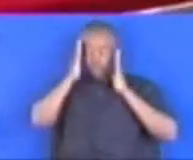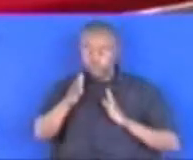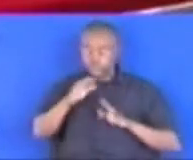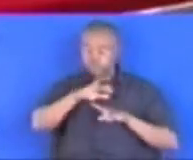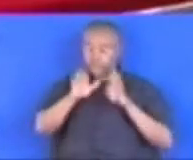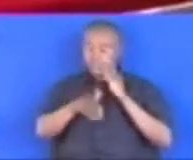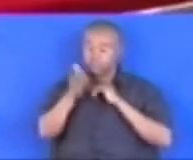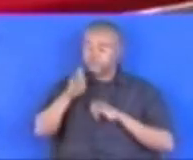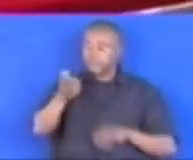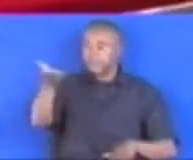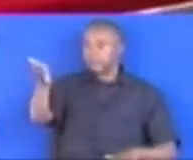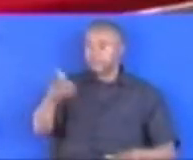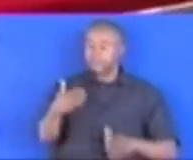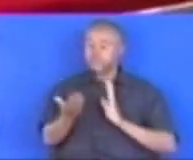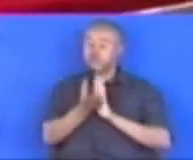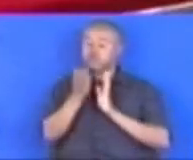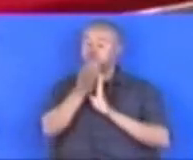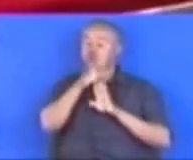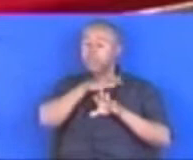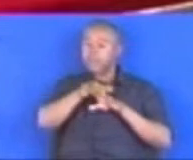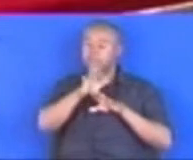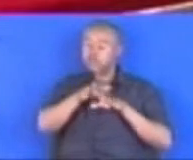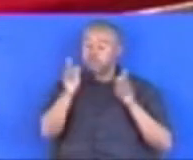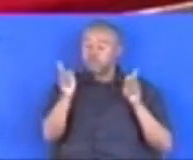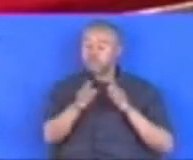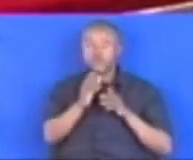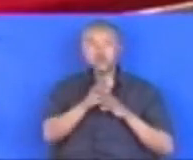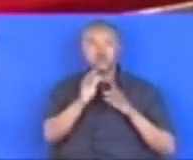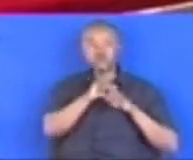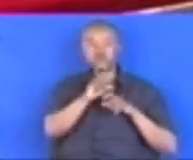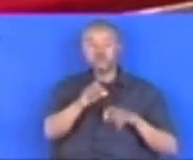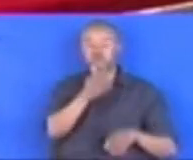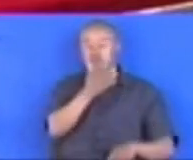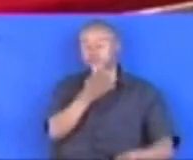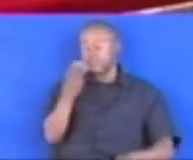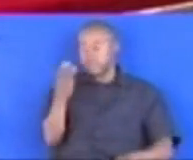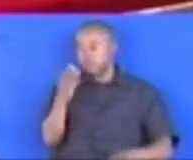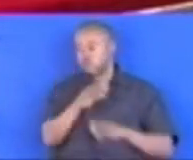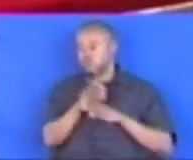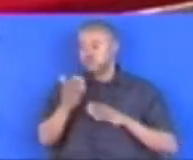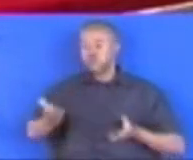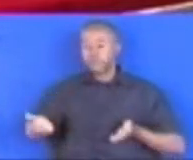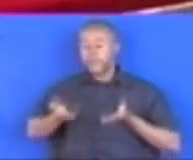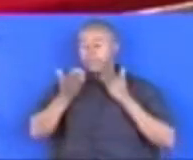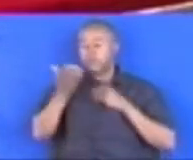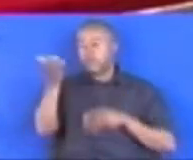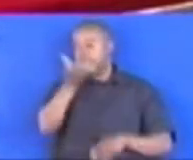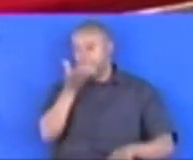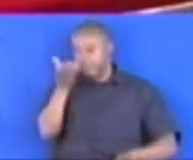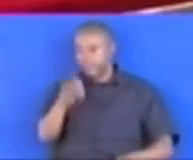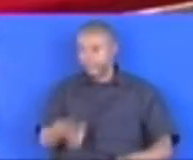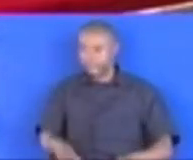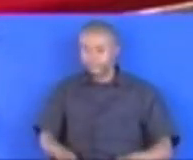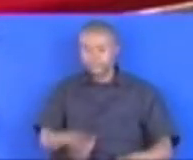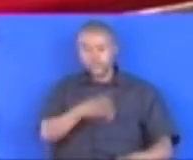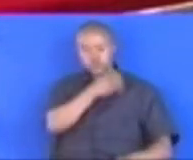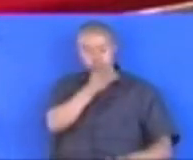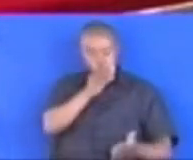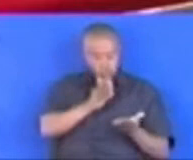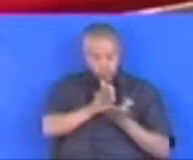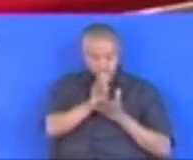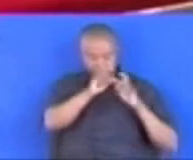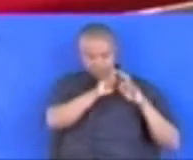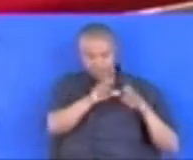Spika, naomba kutoa maelezo mafupi kuhusu fungu 53 la maendeleo ya jamii. Wizara kupitia fungu